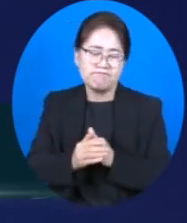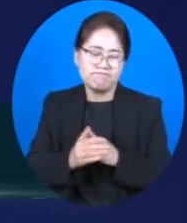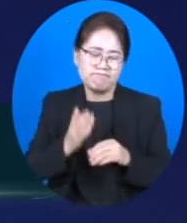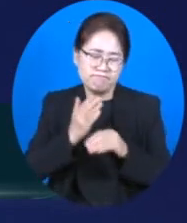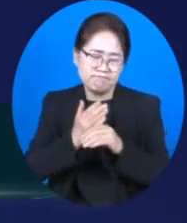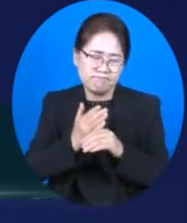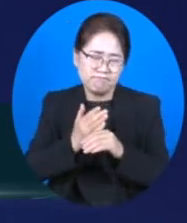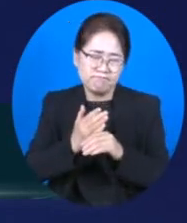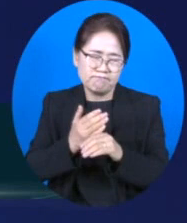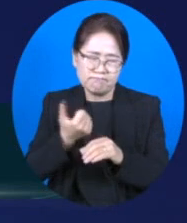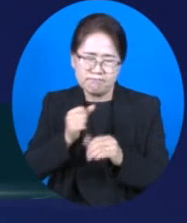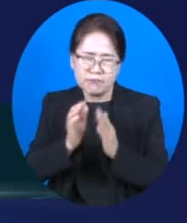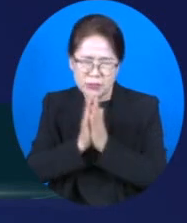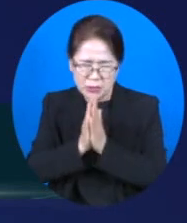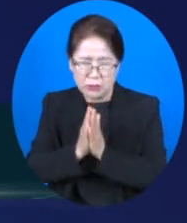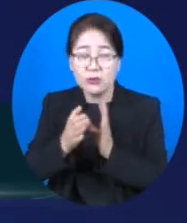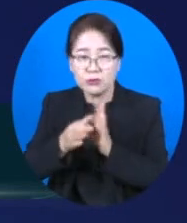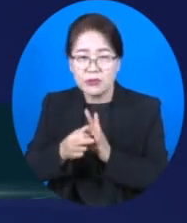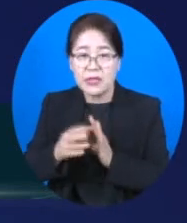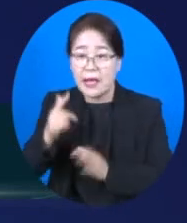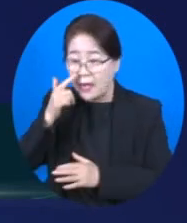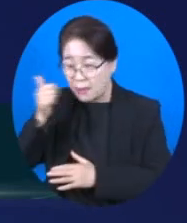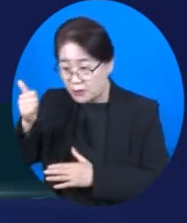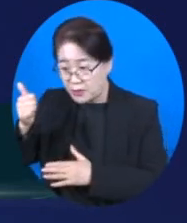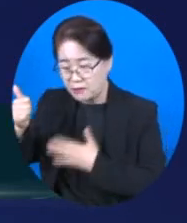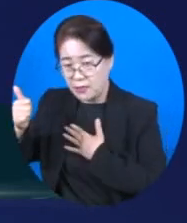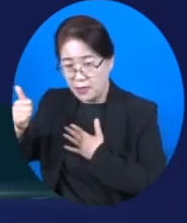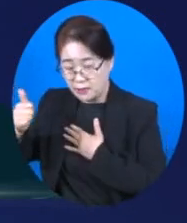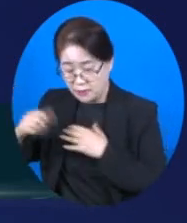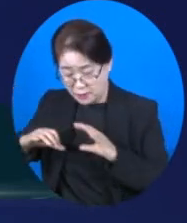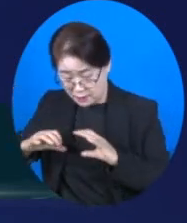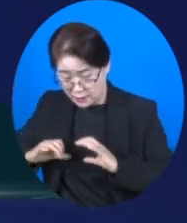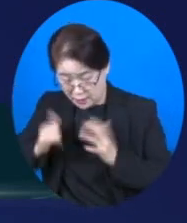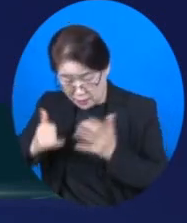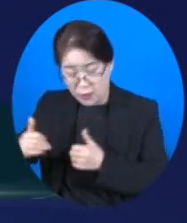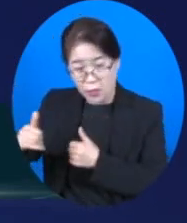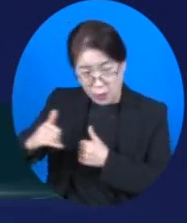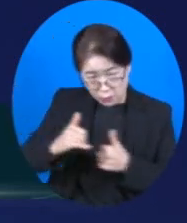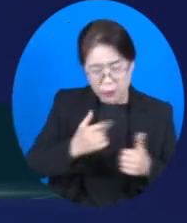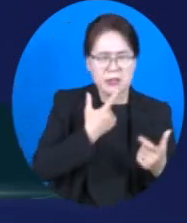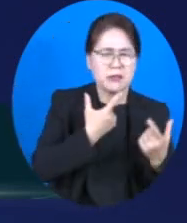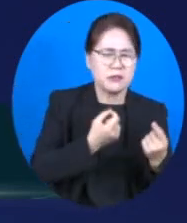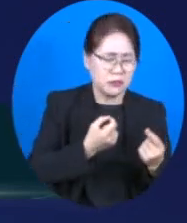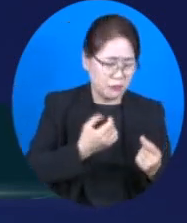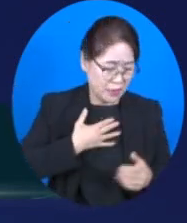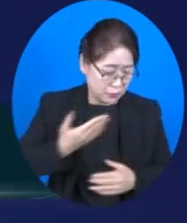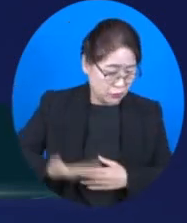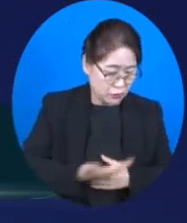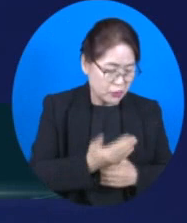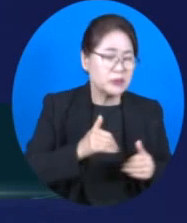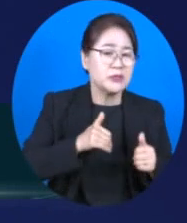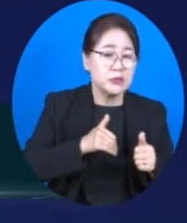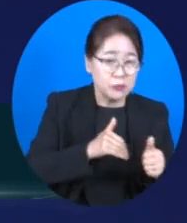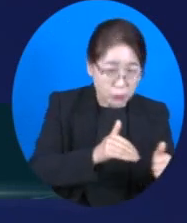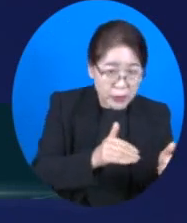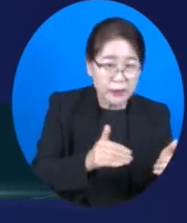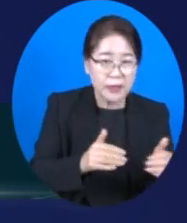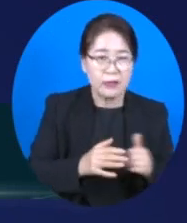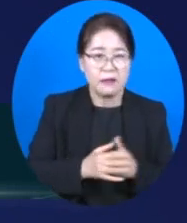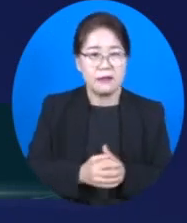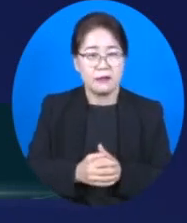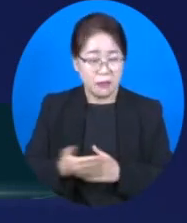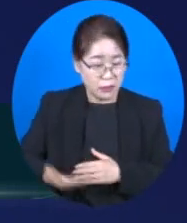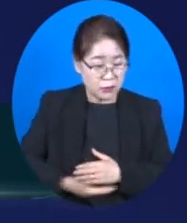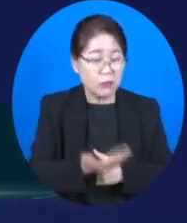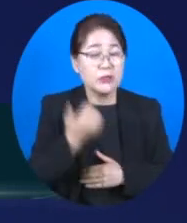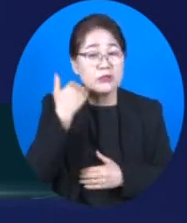드리면서도 동일하게 말씀하십니다. 아버지께서 나를 보내신 것 같이 나도 너희를 보내노라. 그러면 여기서 너희가